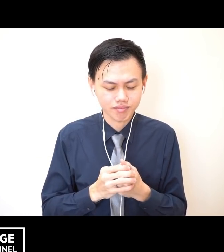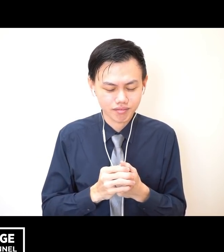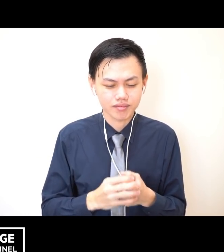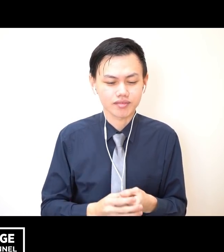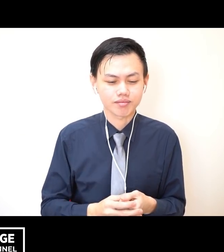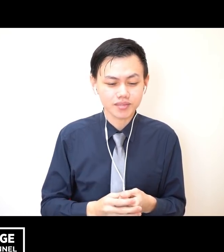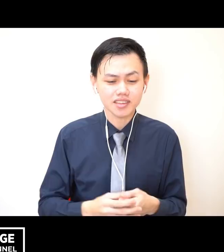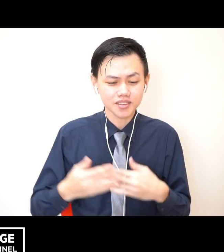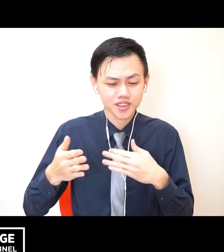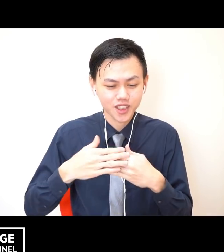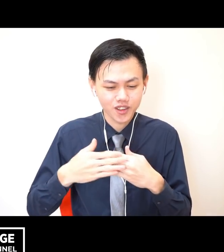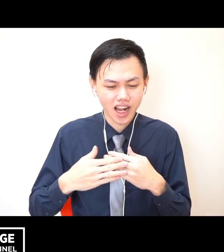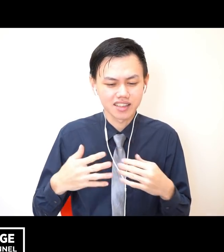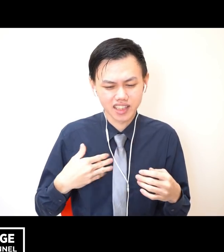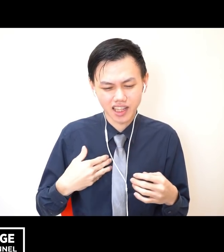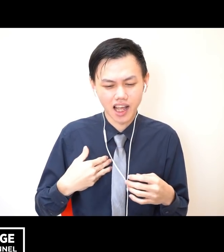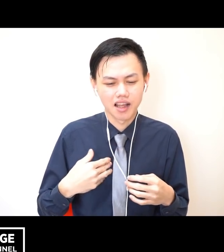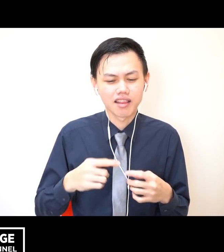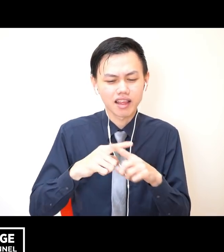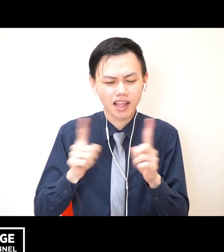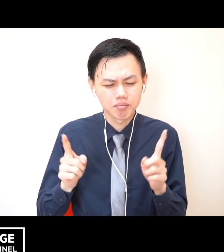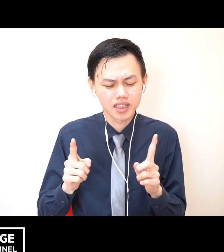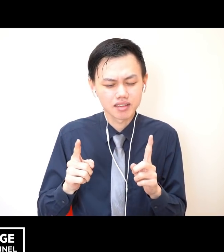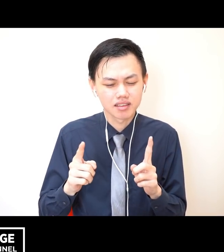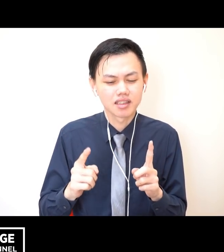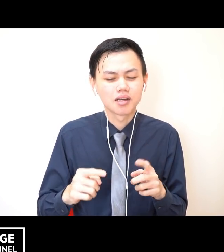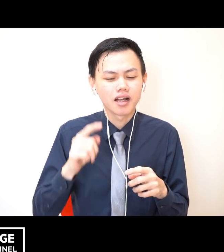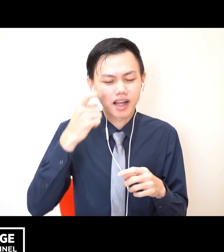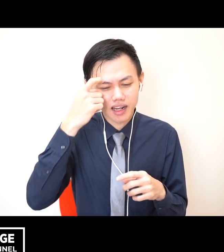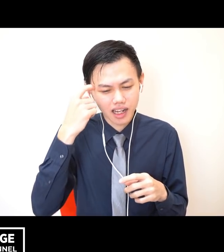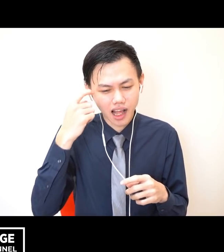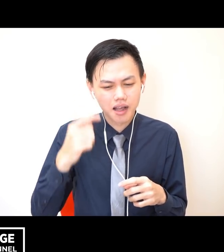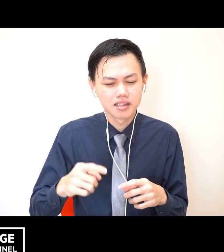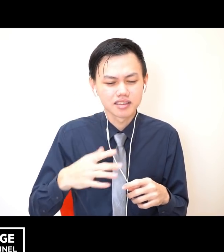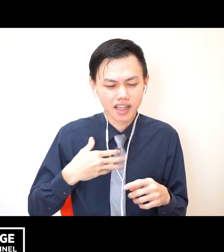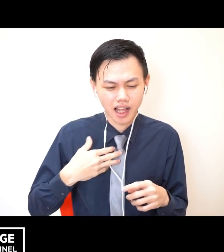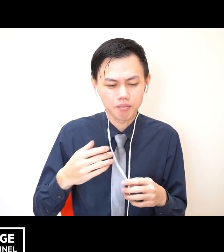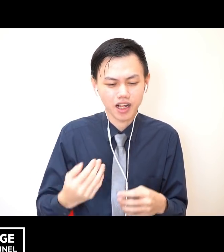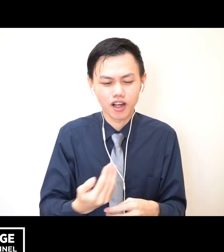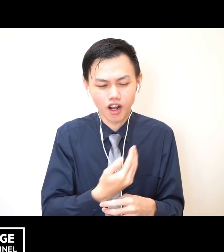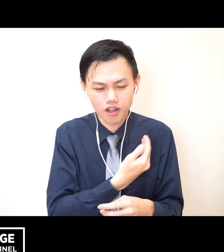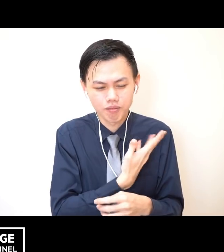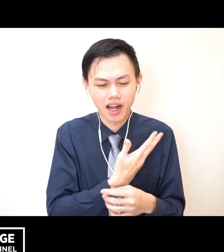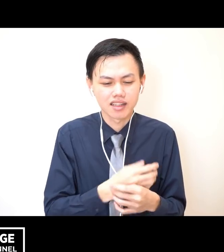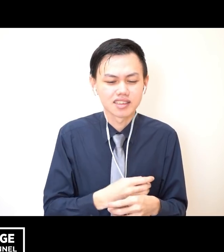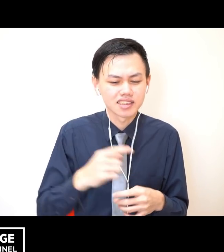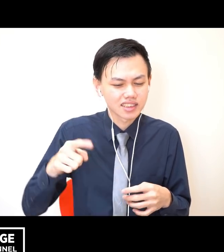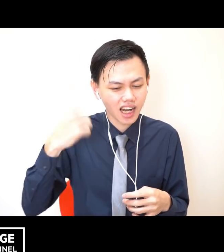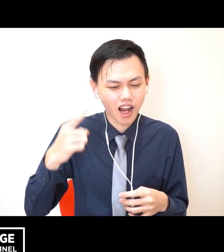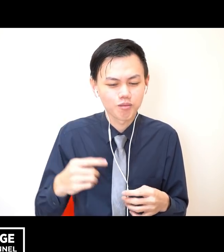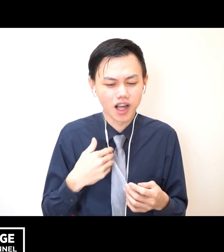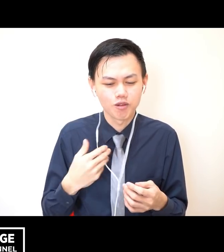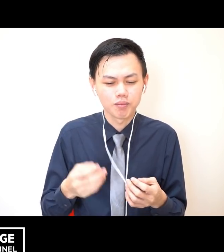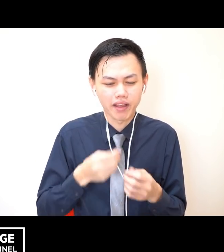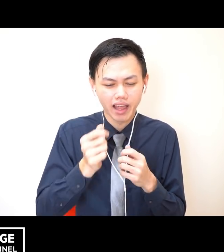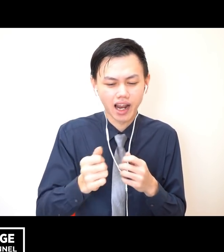dirimu. Yang kedua, kasih yang berkorban selalu mau membayar